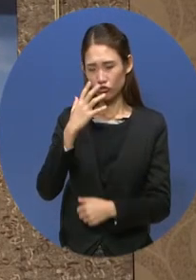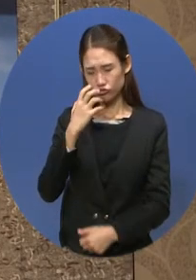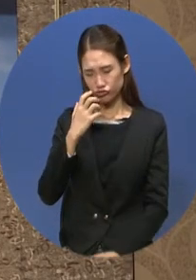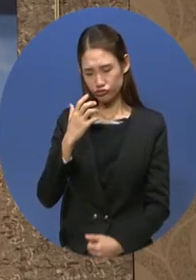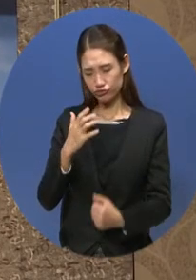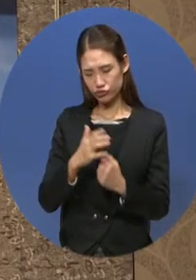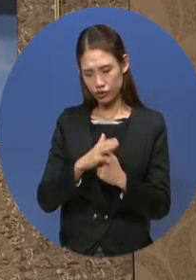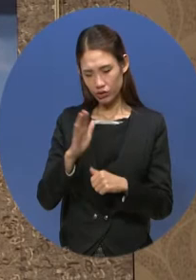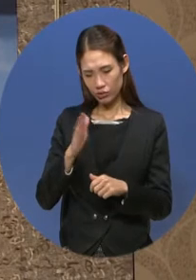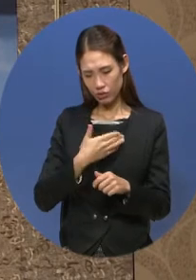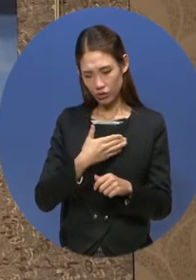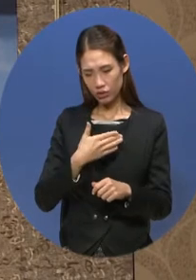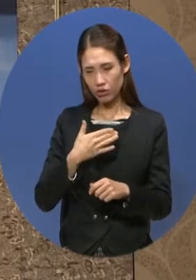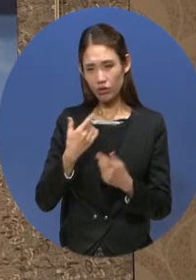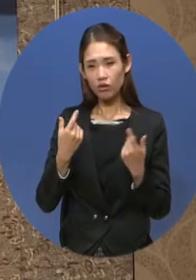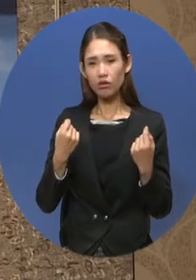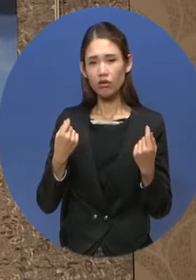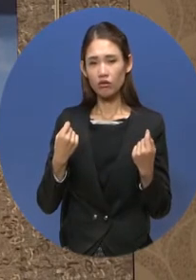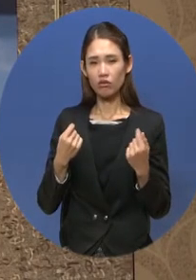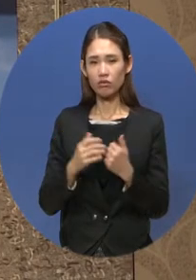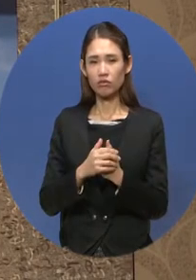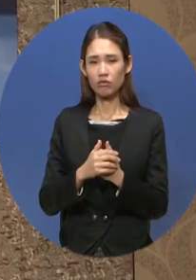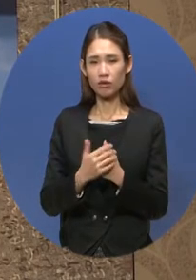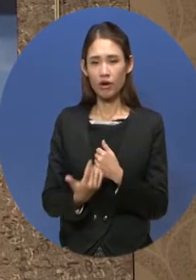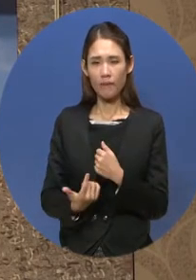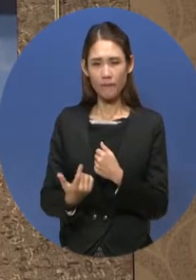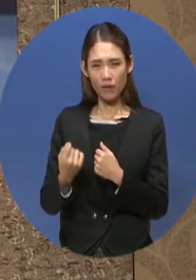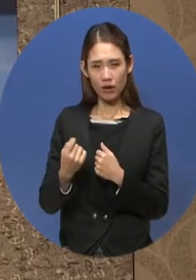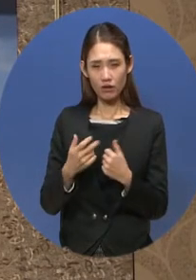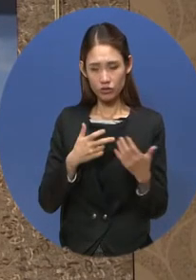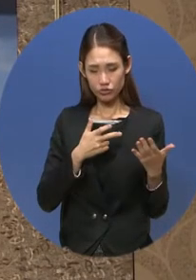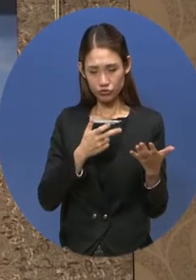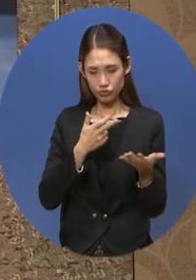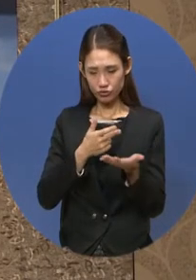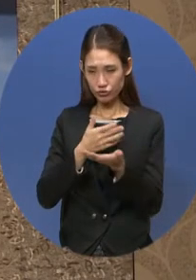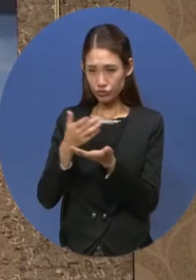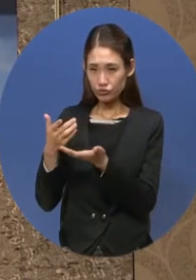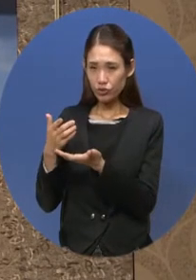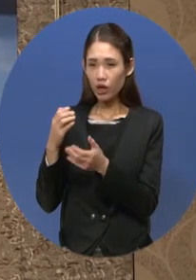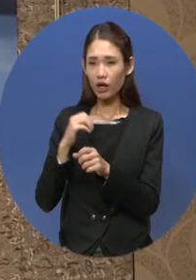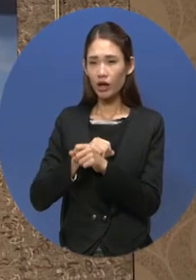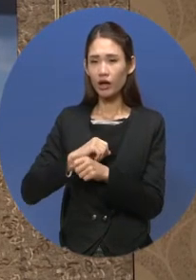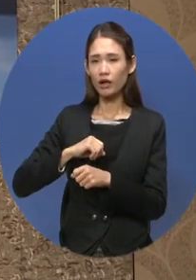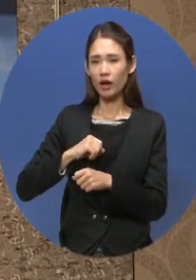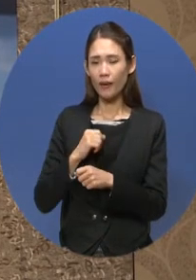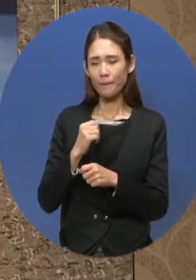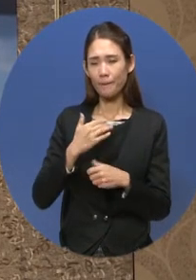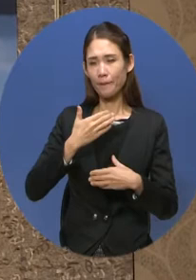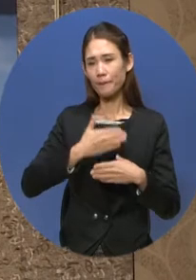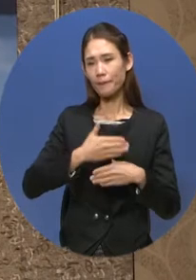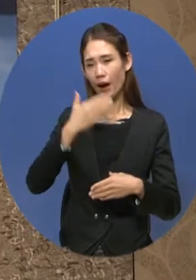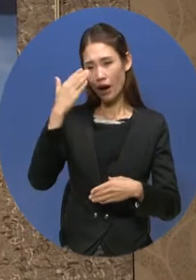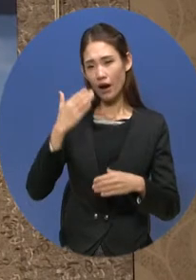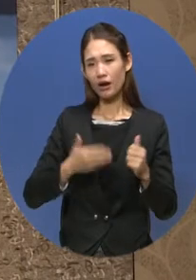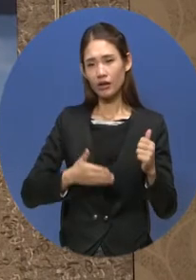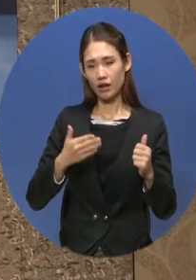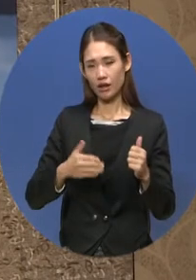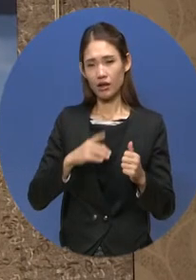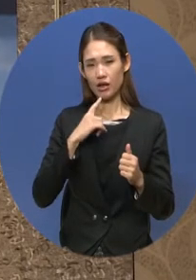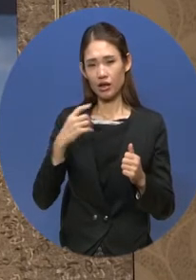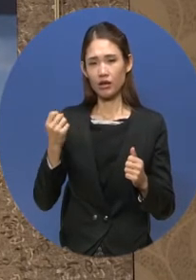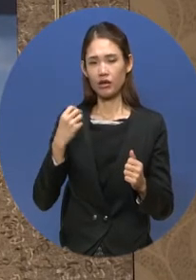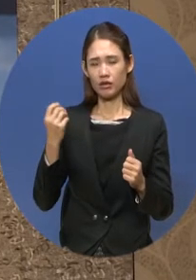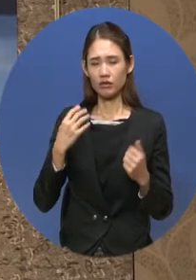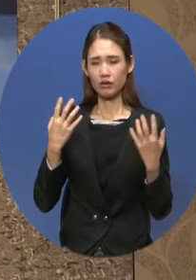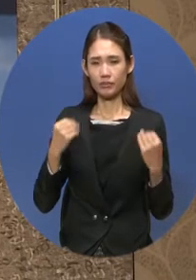때문에 잘못될 것 같다. 빨리 우리가 자체적으로 소독을 잘하고 준수를 할 테니 문을 좀 빨리 열게 해달라. 이런